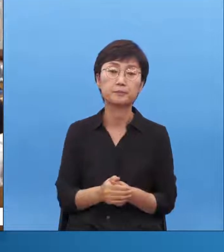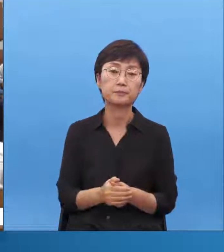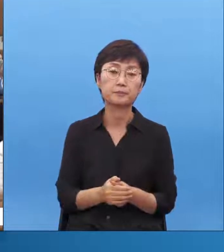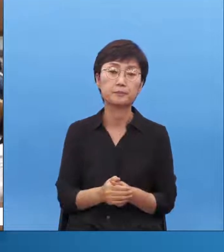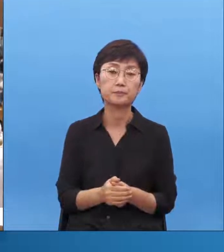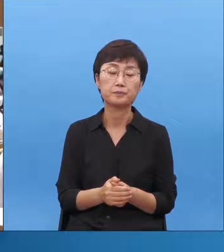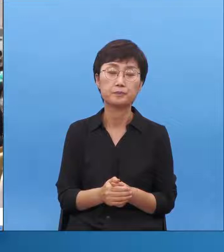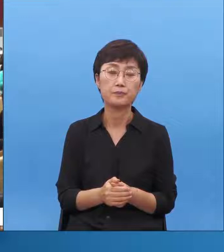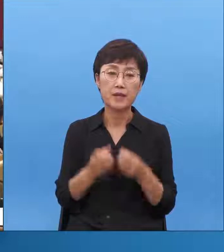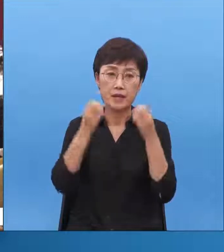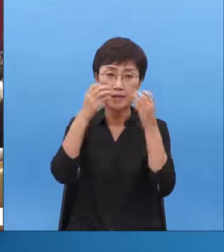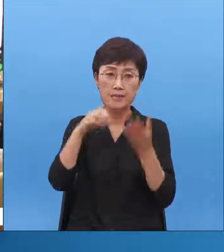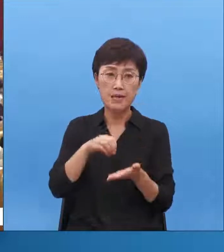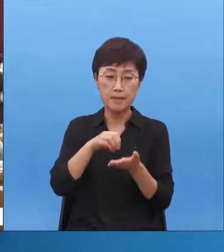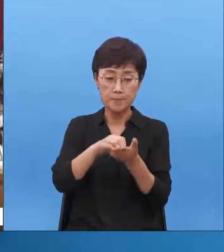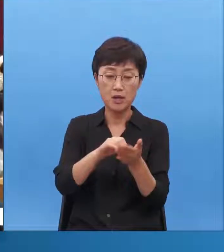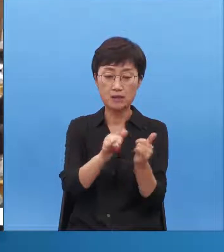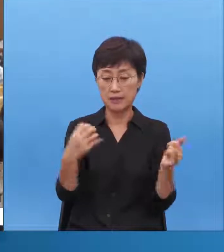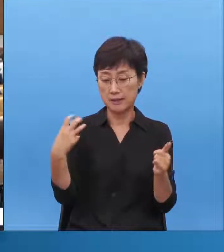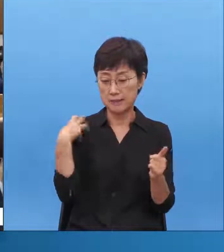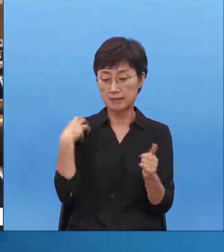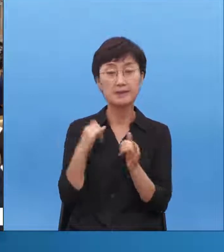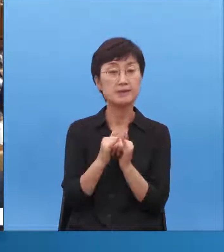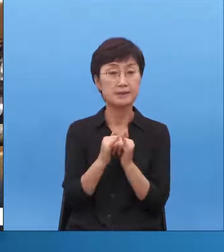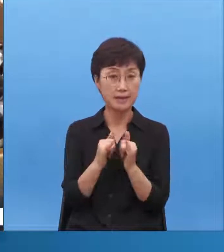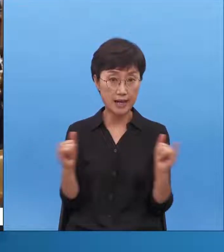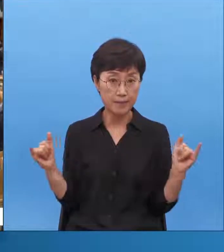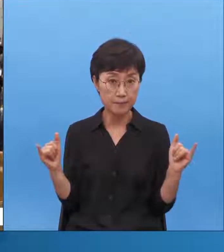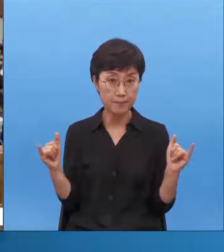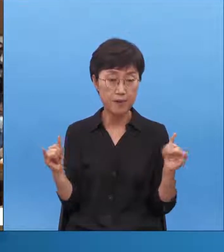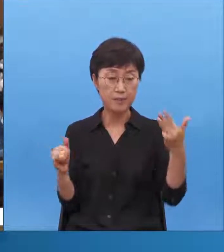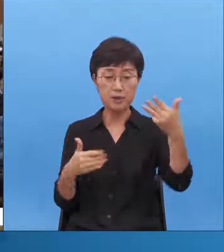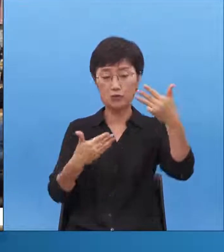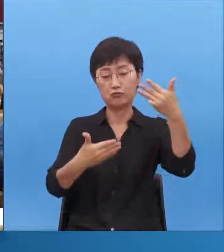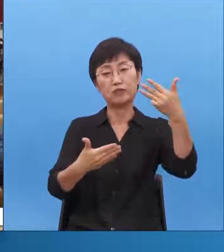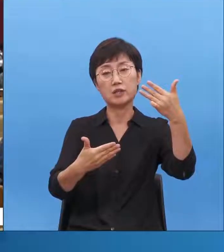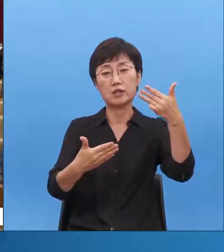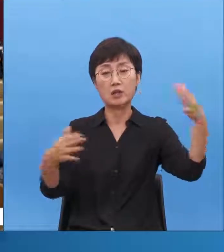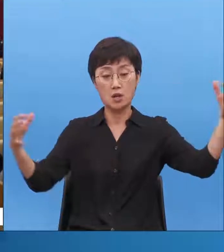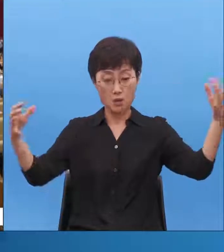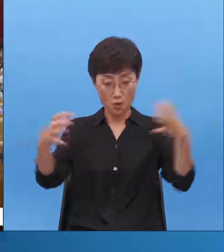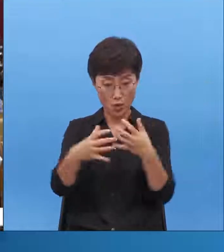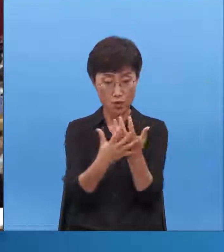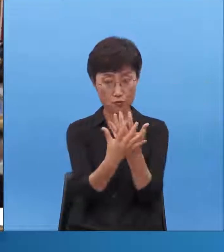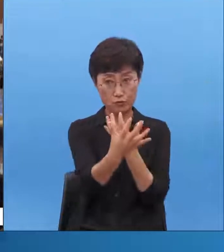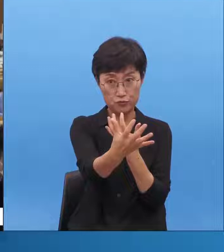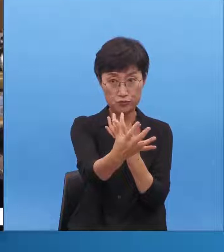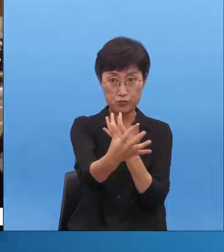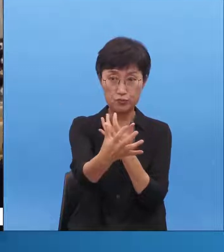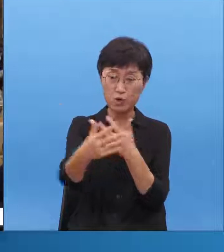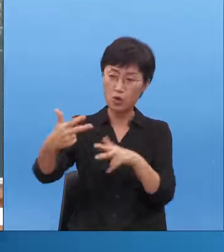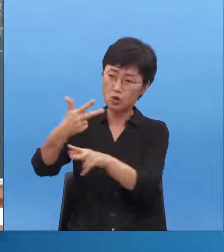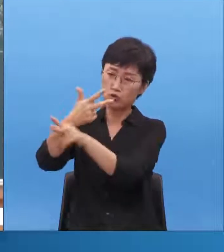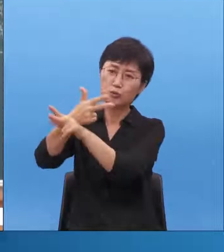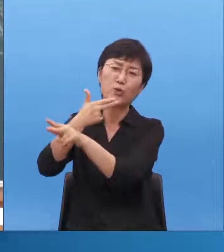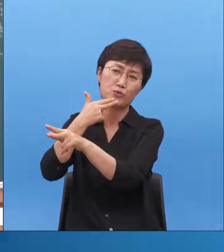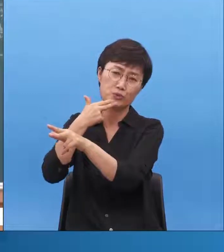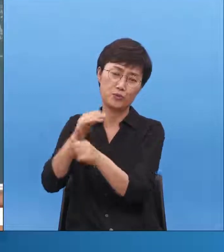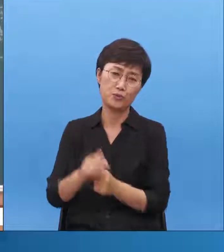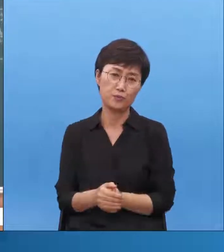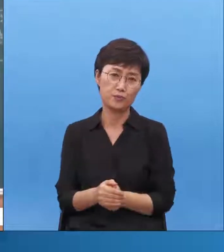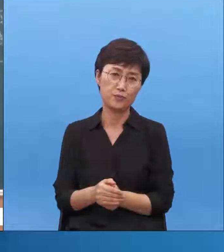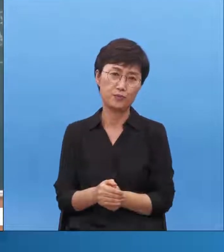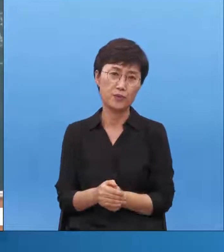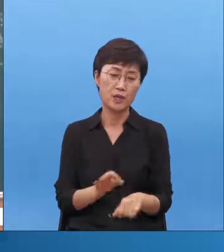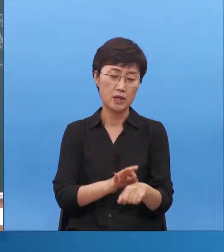237 새가족 현장 사역자 훈련은 오는 8월 9일 덕평 RUTC에서 오프라인으로만 열립니다. 1강